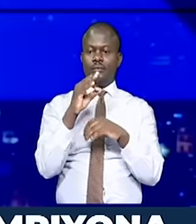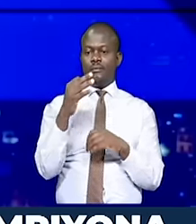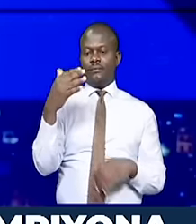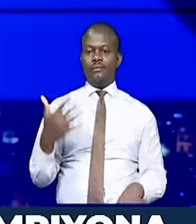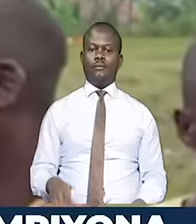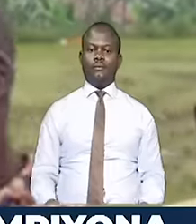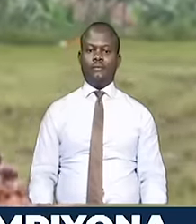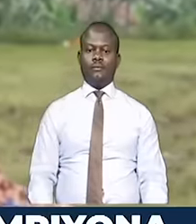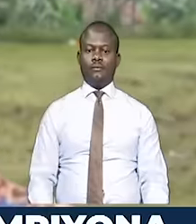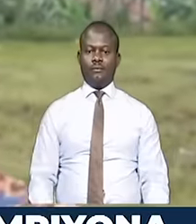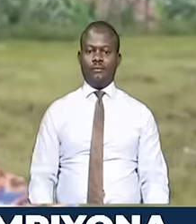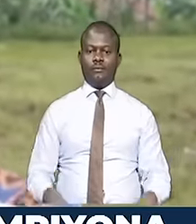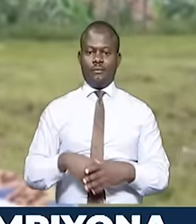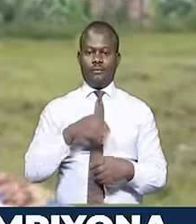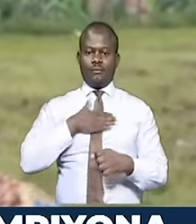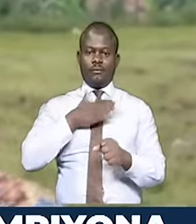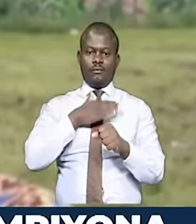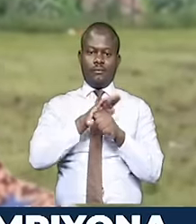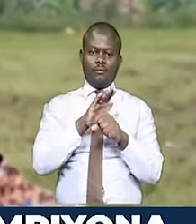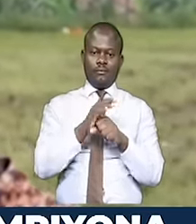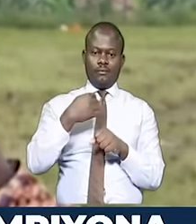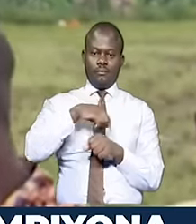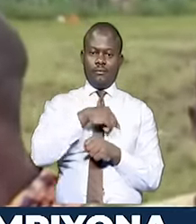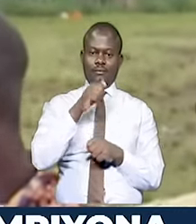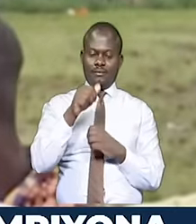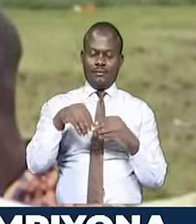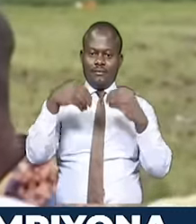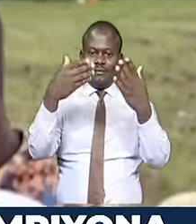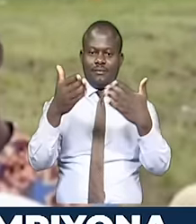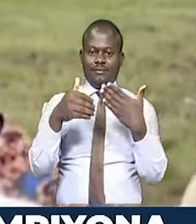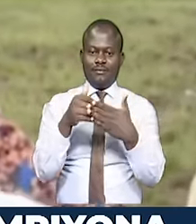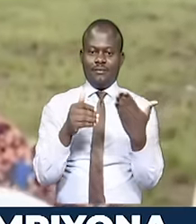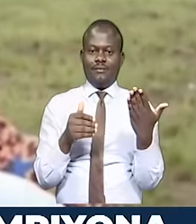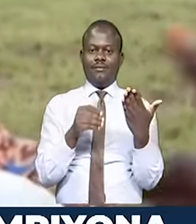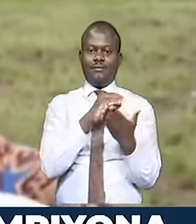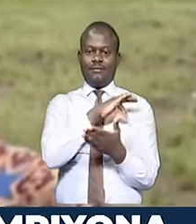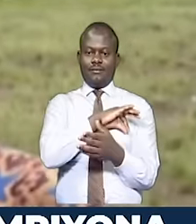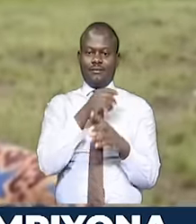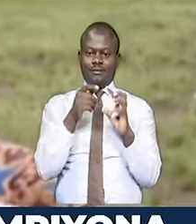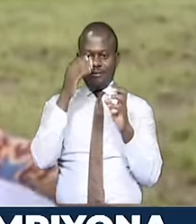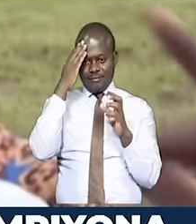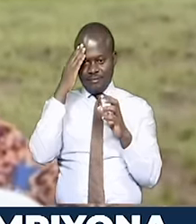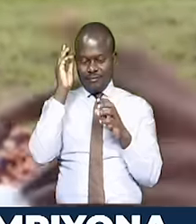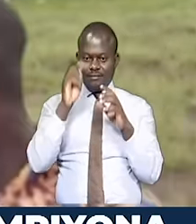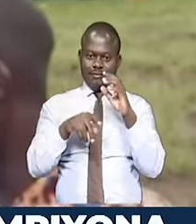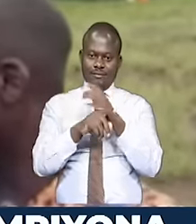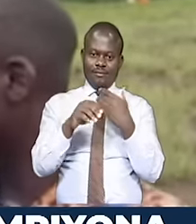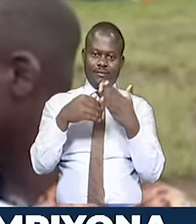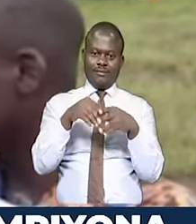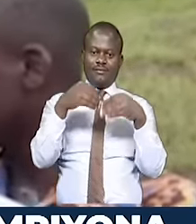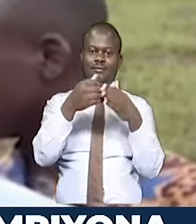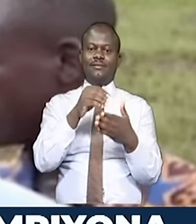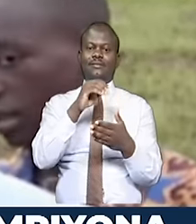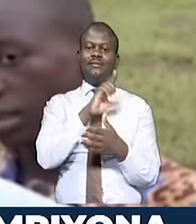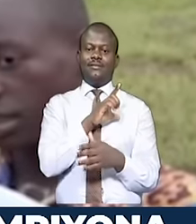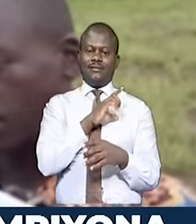35 n'ibindi binshimishije cyane ni ngiye umuntu wabaha nuza avantage cyane bazikangira batsindira nange rombo icyo kizere nkakora